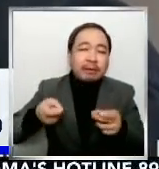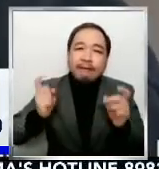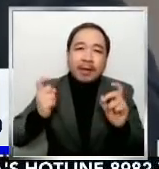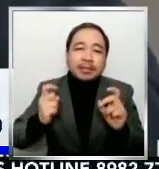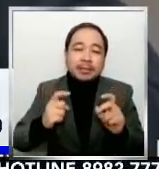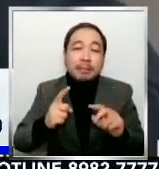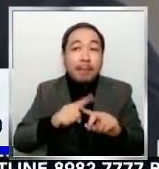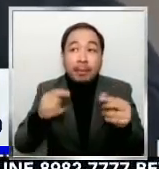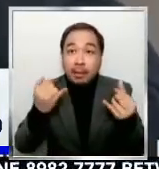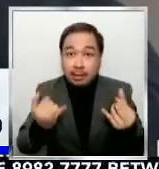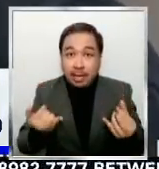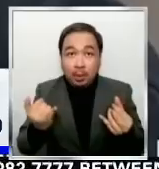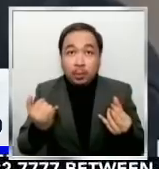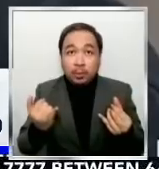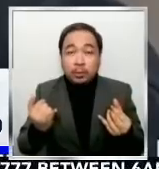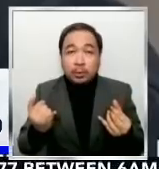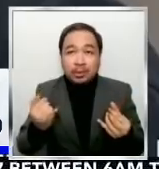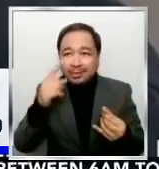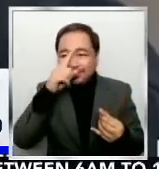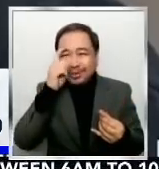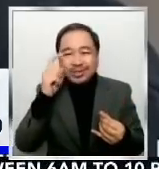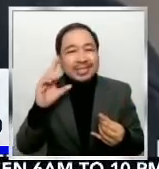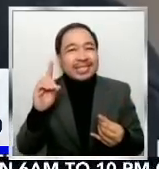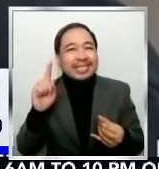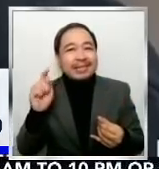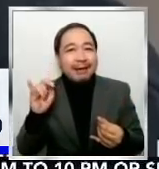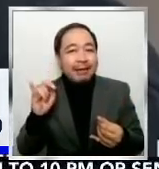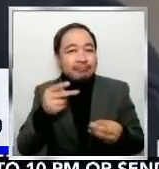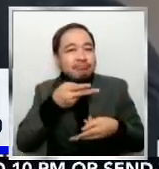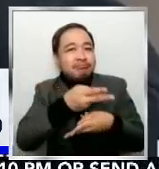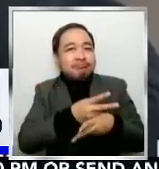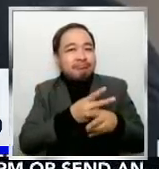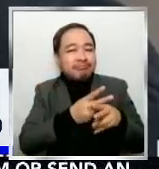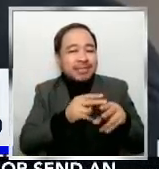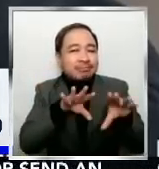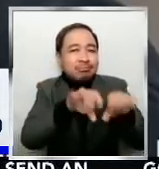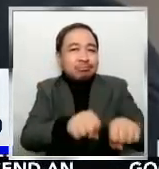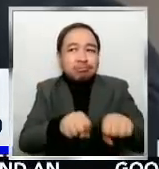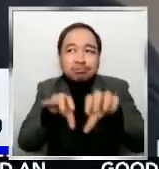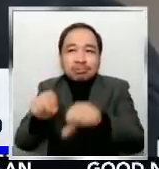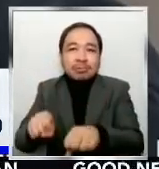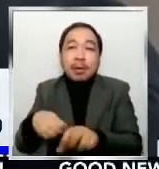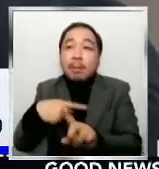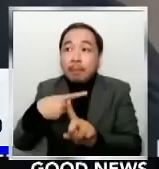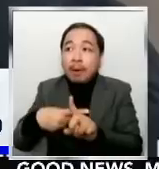na nanguhuli na ang DTI at nagpatulong din kami sa CIDG, sa PNP,